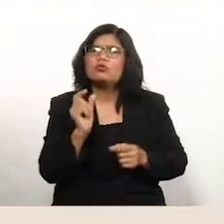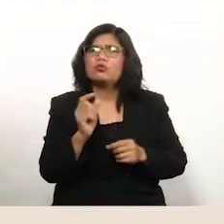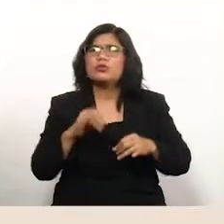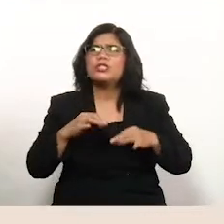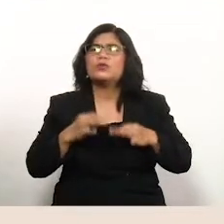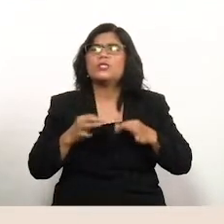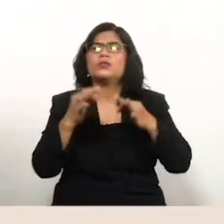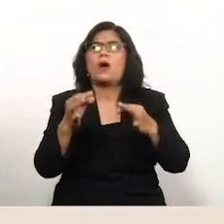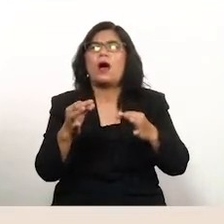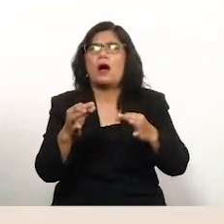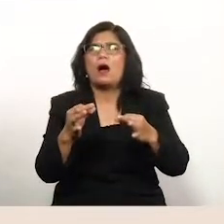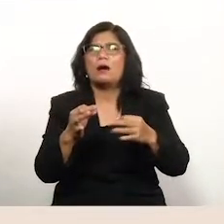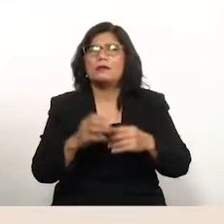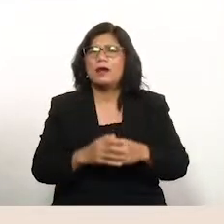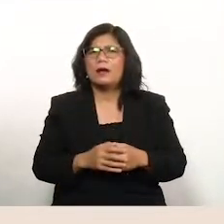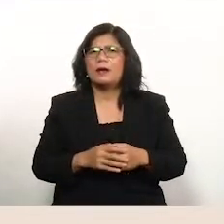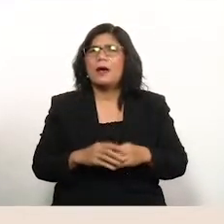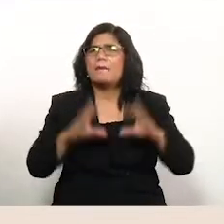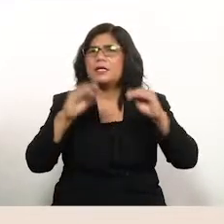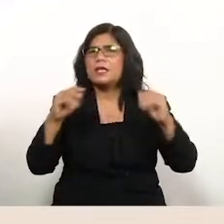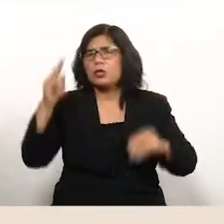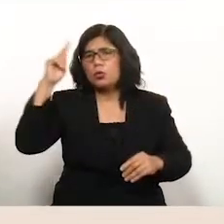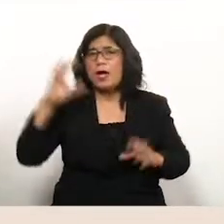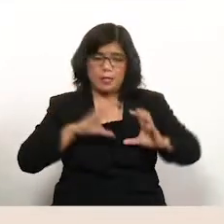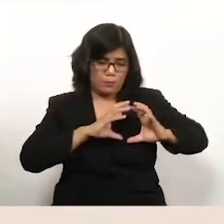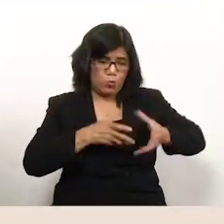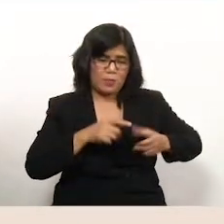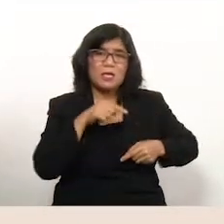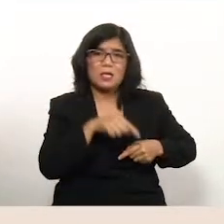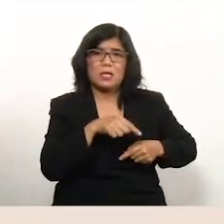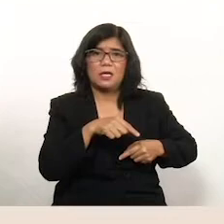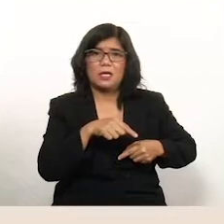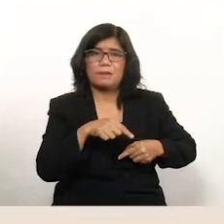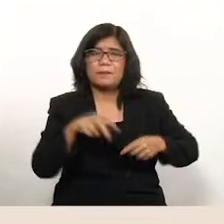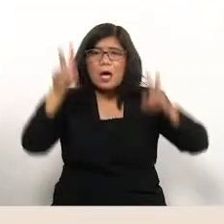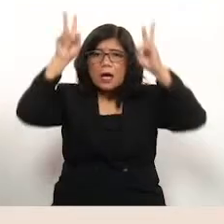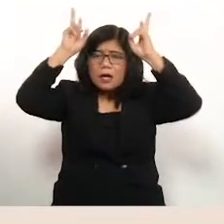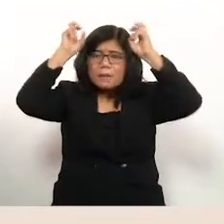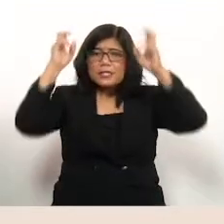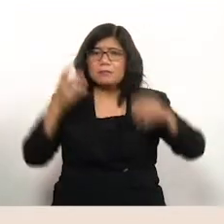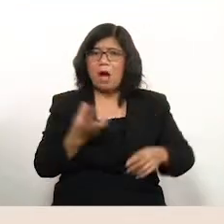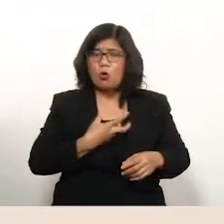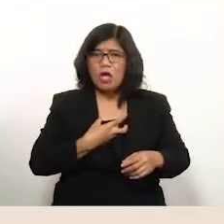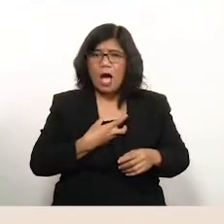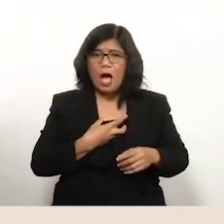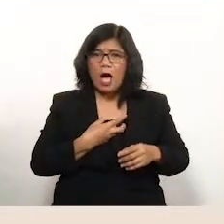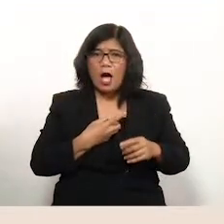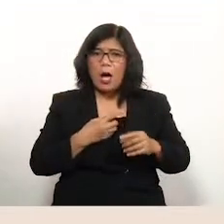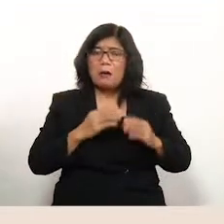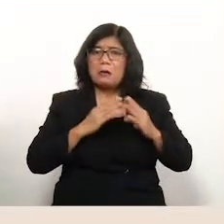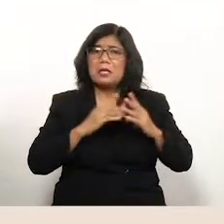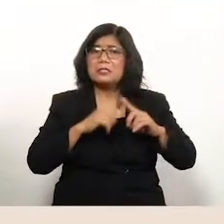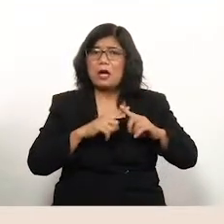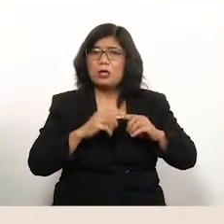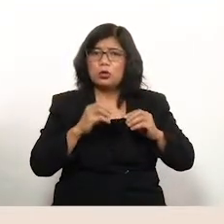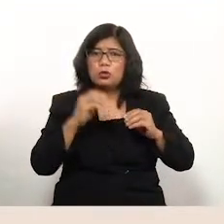bumi hai hai Hai iblis mau gereja tuhan ribut hanya soal berkat